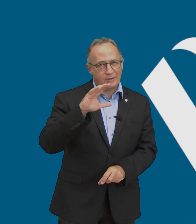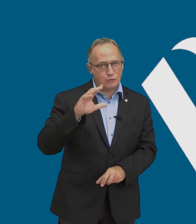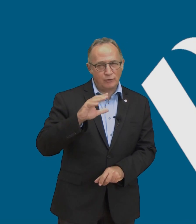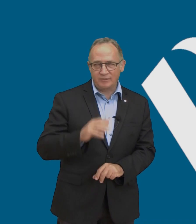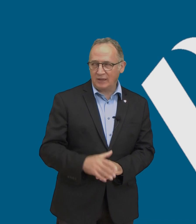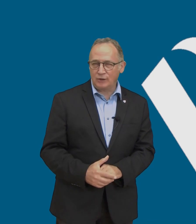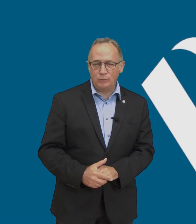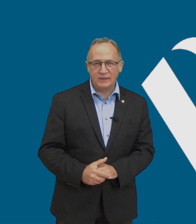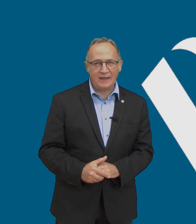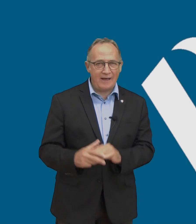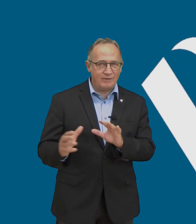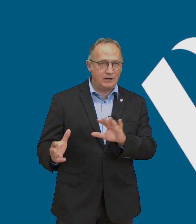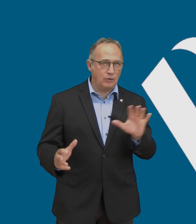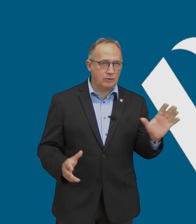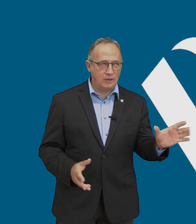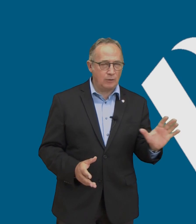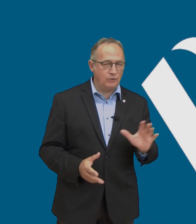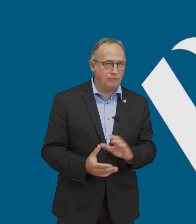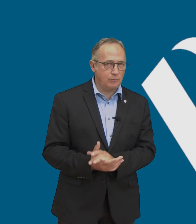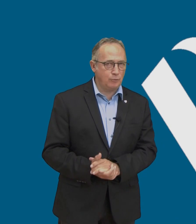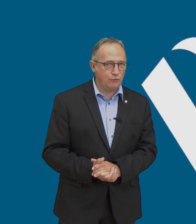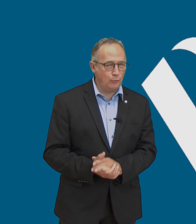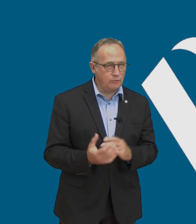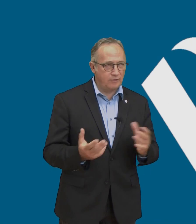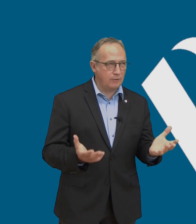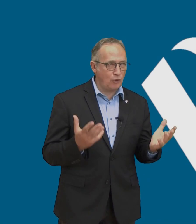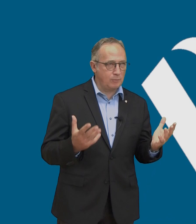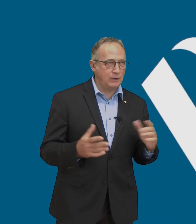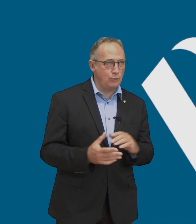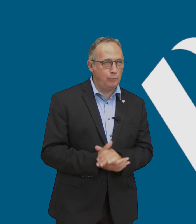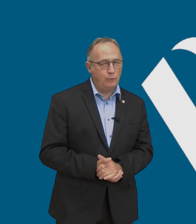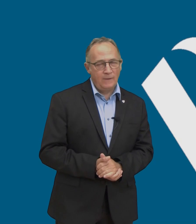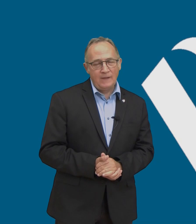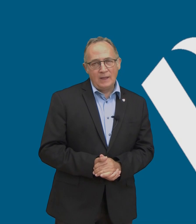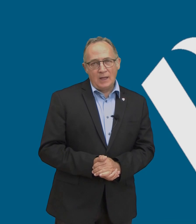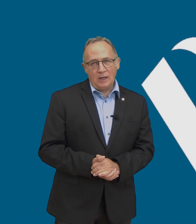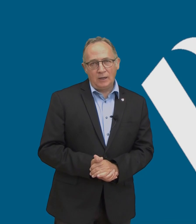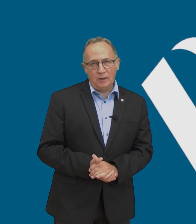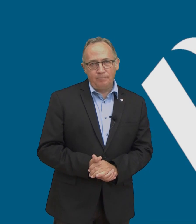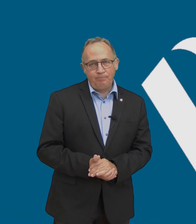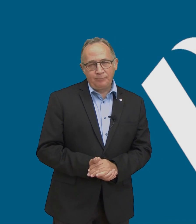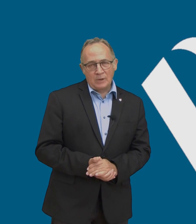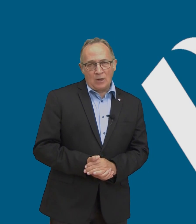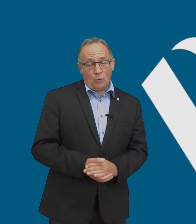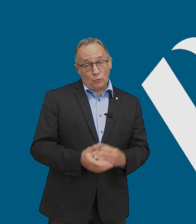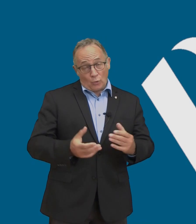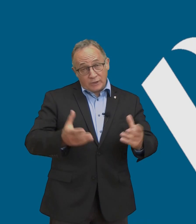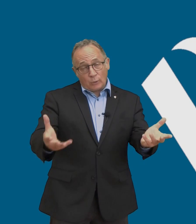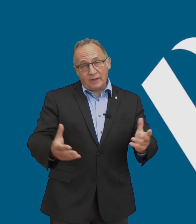moyenne nationale, c'est quelque chose comme 58 avant le décompte des votes postaux. Ça devrait augmenter un peu.